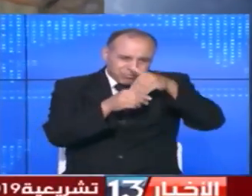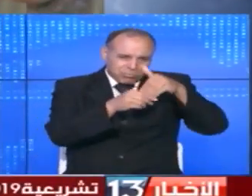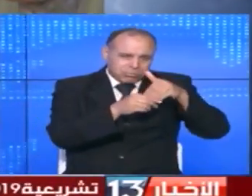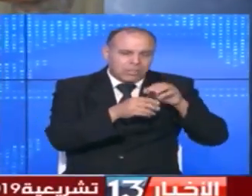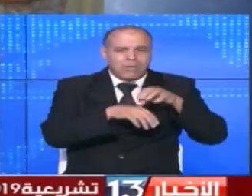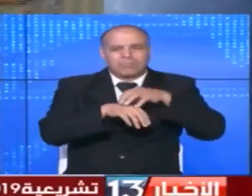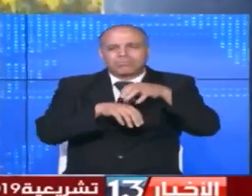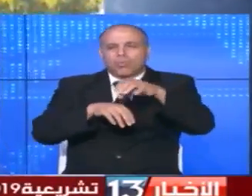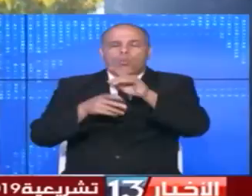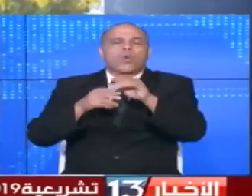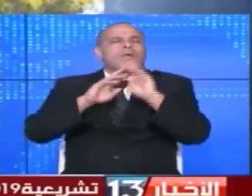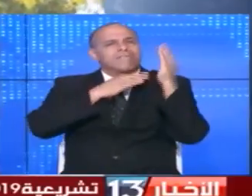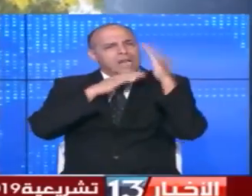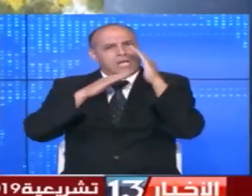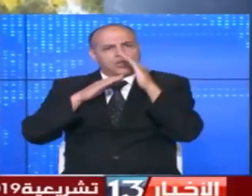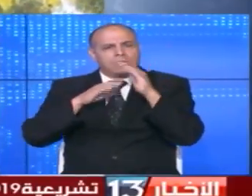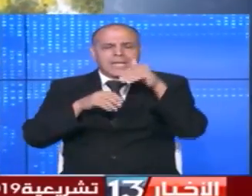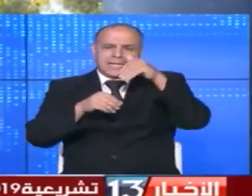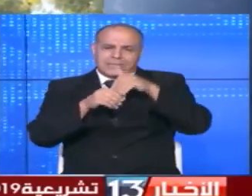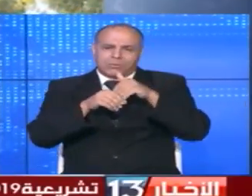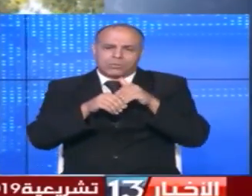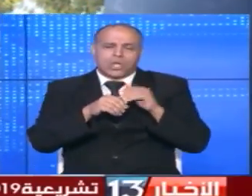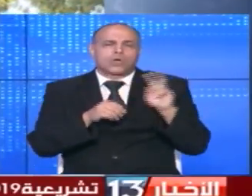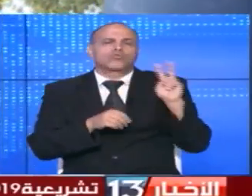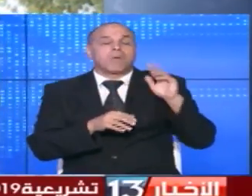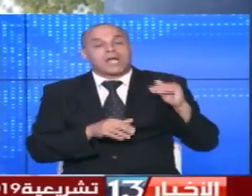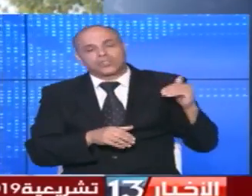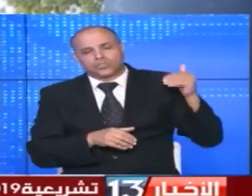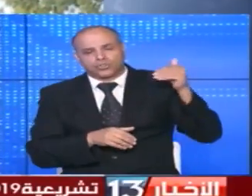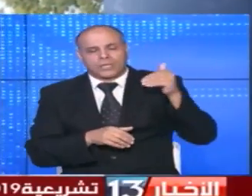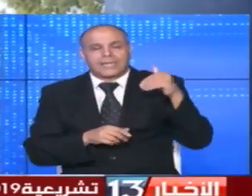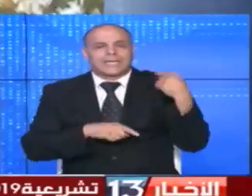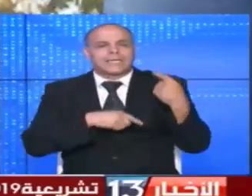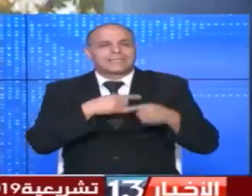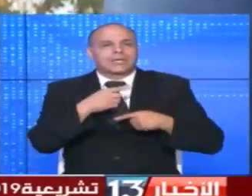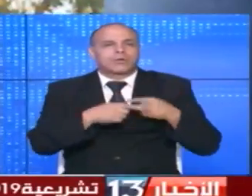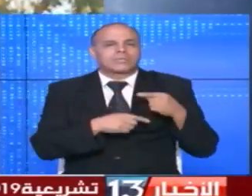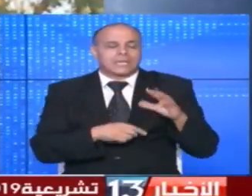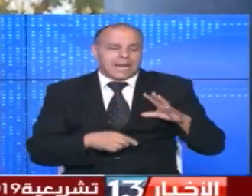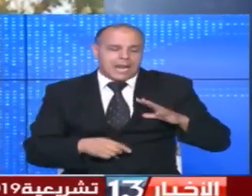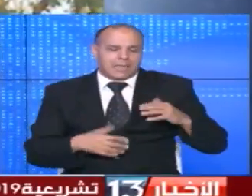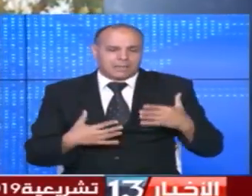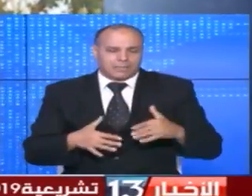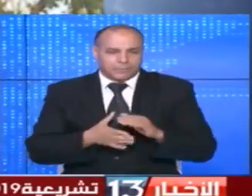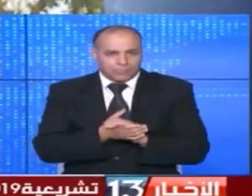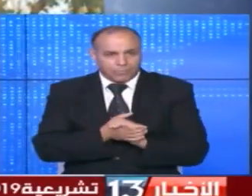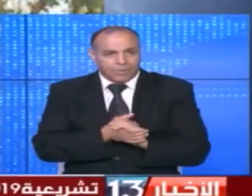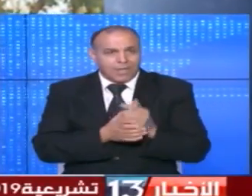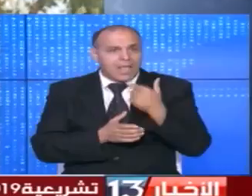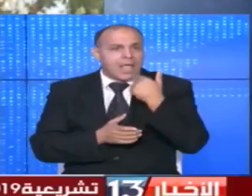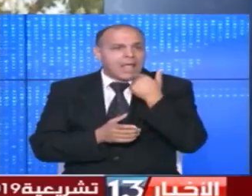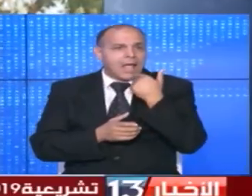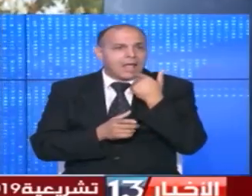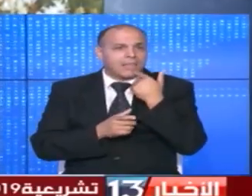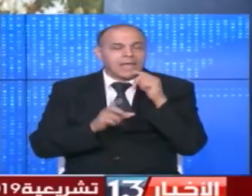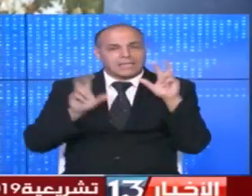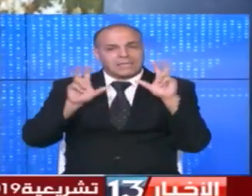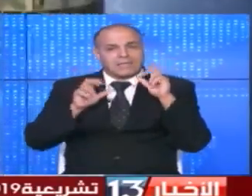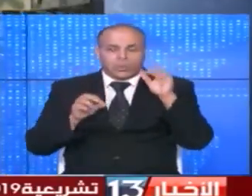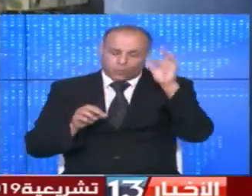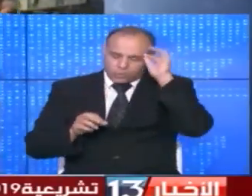بالخارج حيث ينطلق التصويت الجمعه المقبل ليتواصل الى يوم الاحد وستتولى مؤسسه التلفزه التونسيه